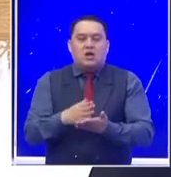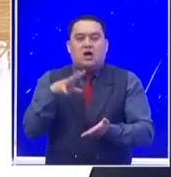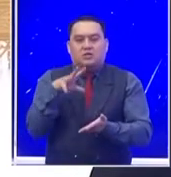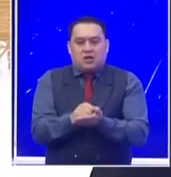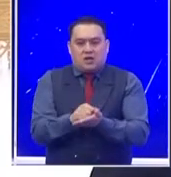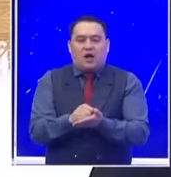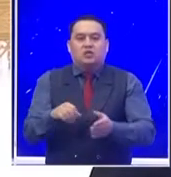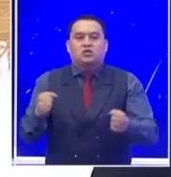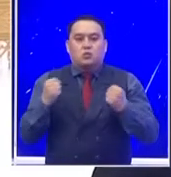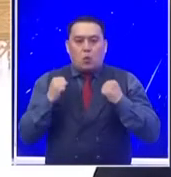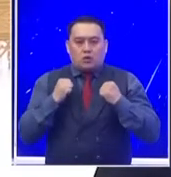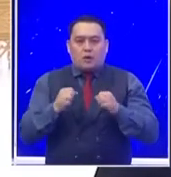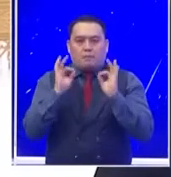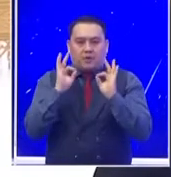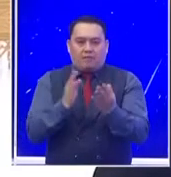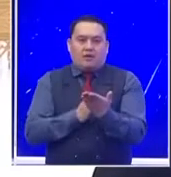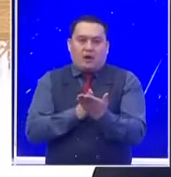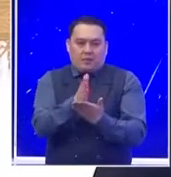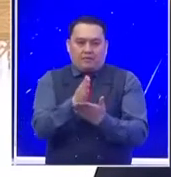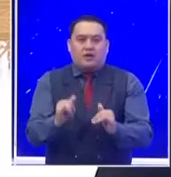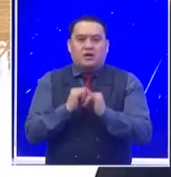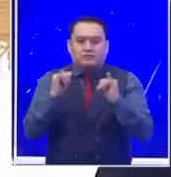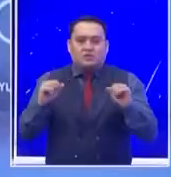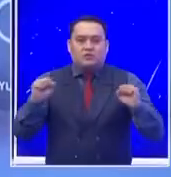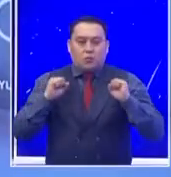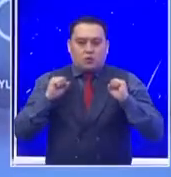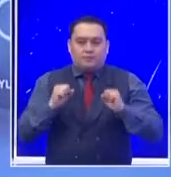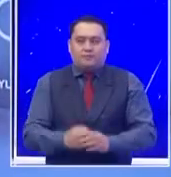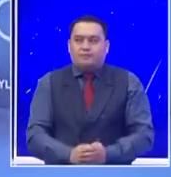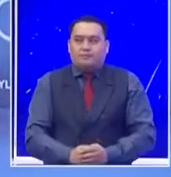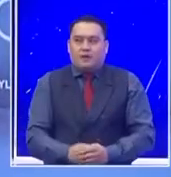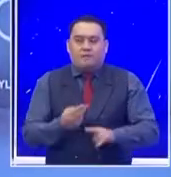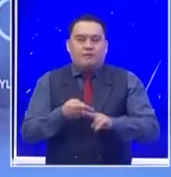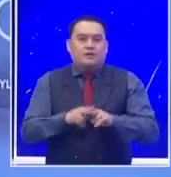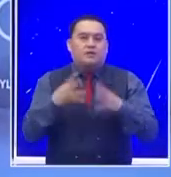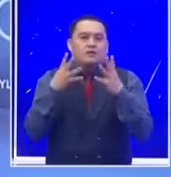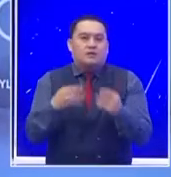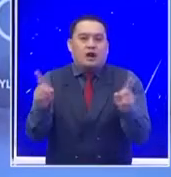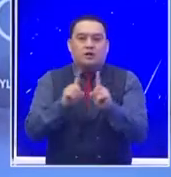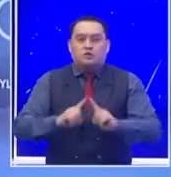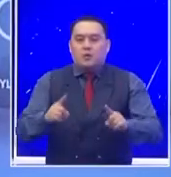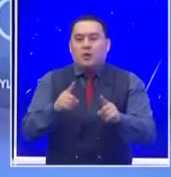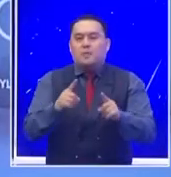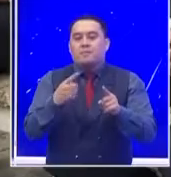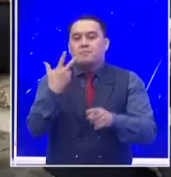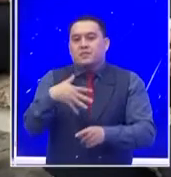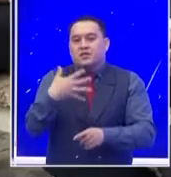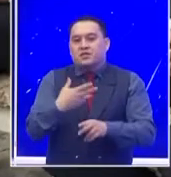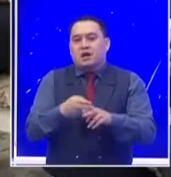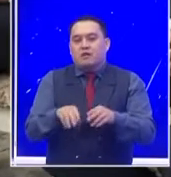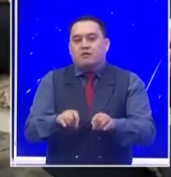думаю мы идем в правильном направлении развитие спорта в этот день за особые заслуги более 50 спортсменов региона